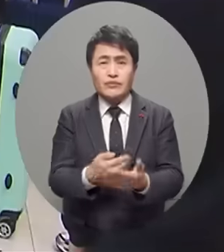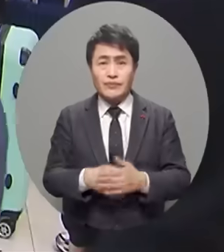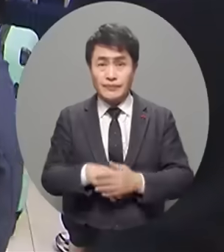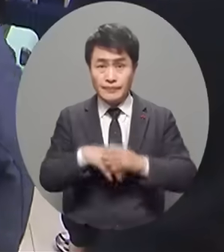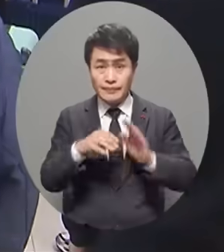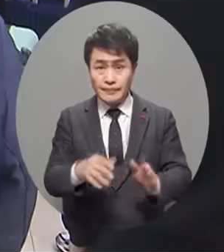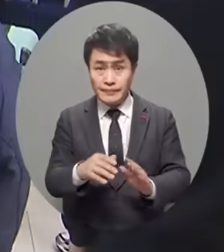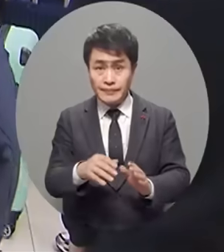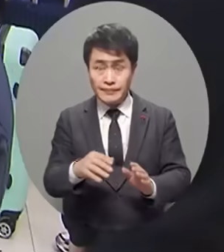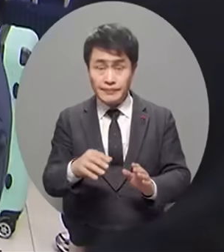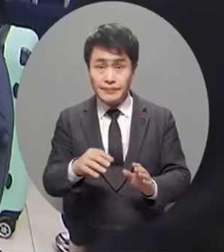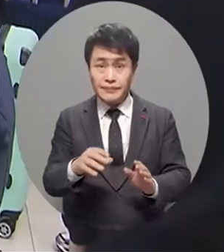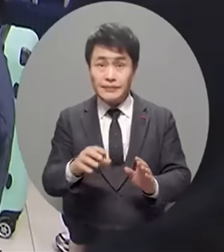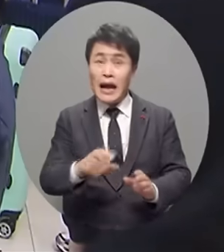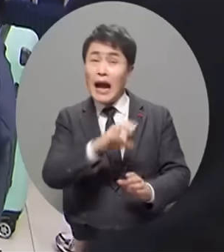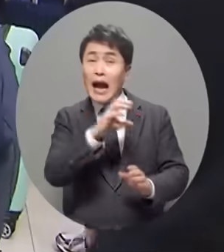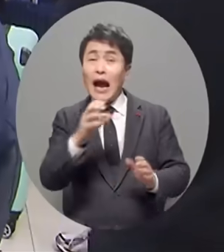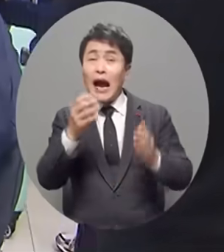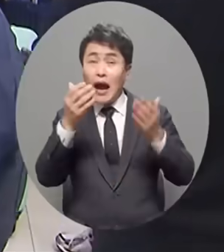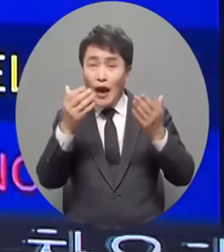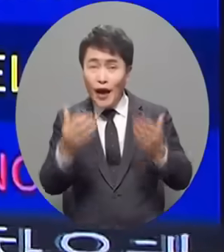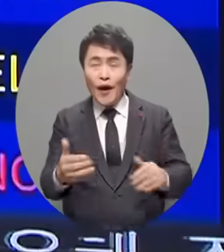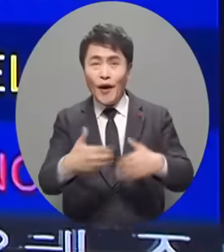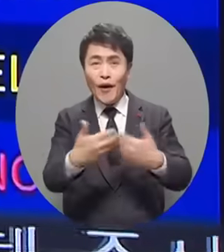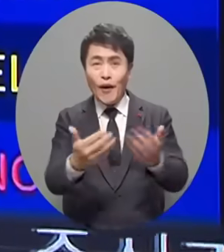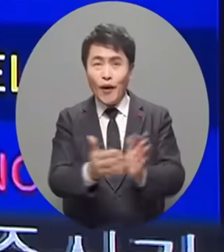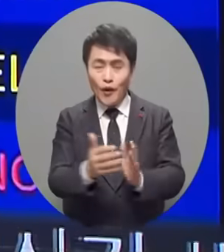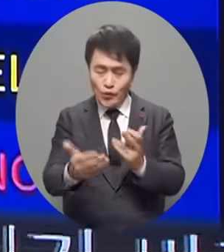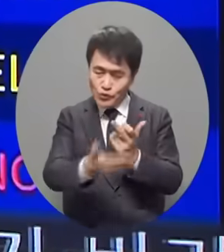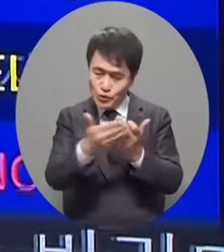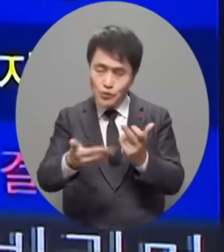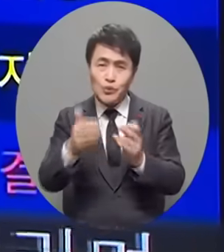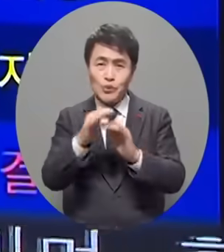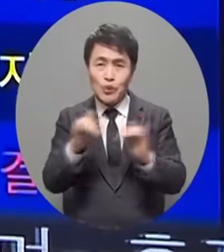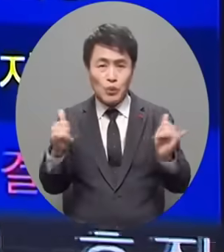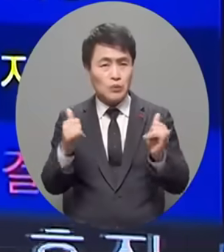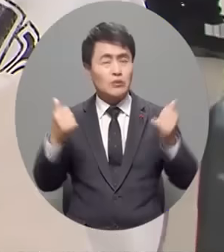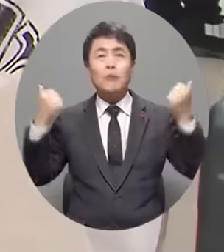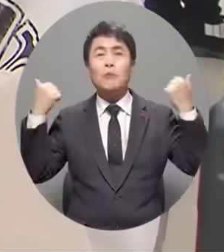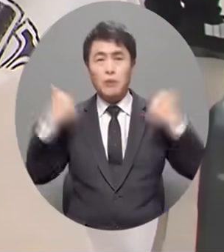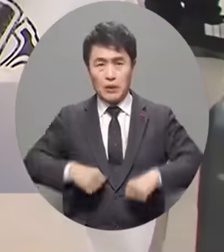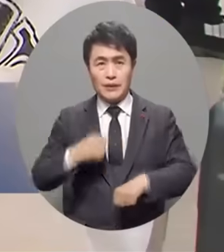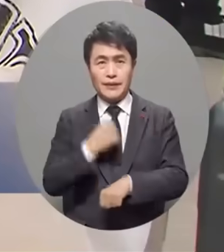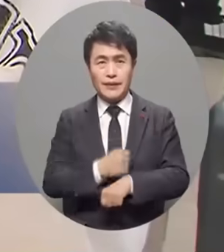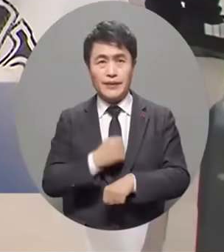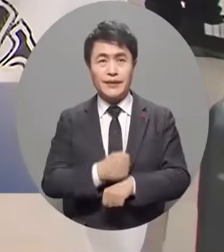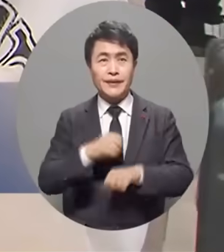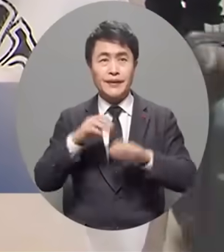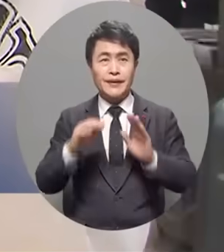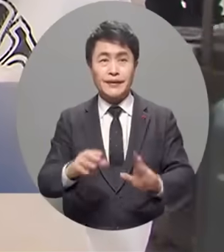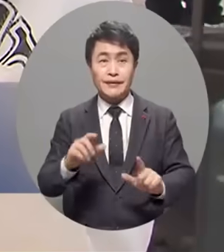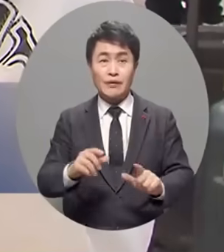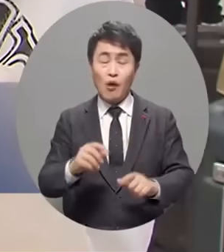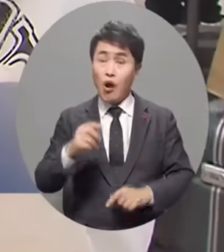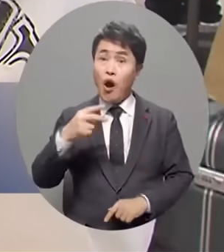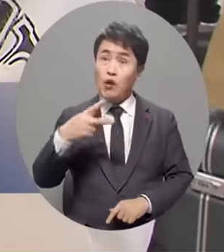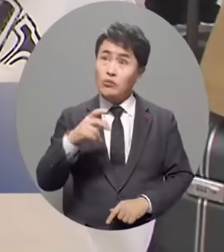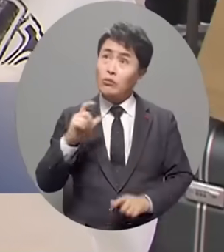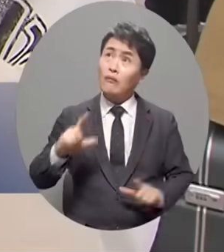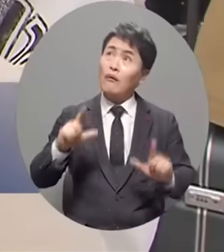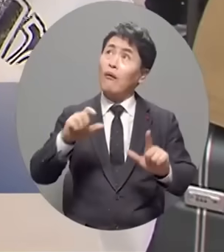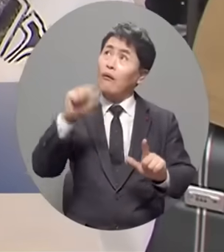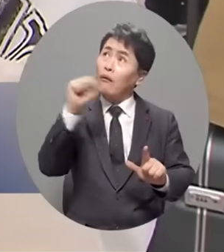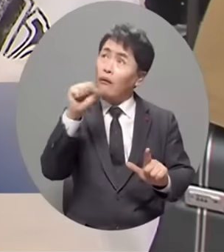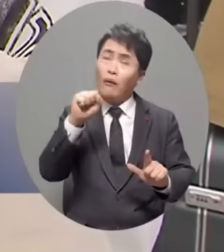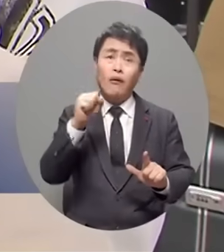크리스마스 연휴를 서울에서 보내려던 제주 도민들도 발길을 돌려야 했습니다. 서귀포는 날씨가 괜찮았거든요. 그랬는데